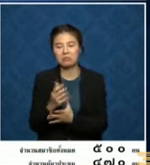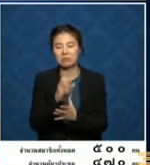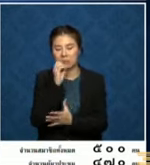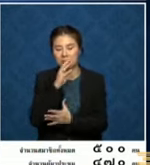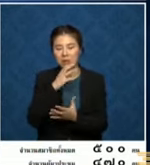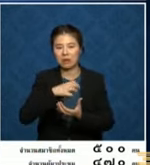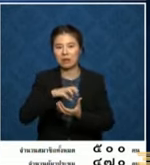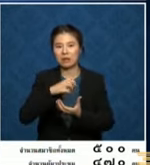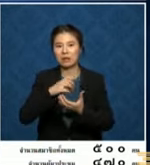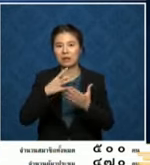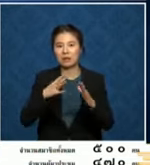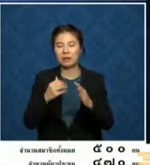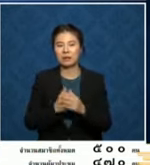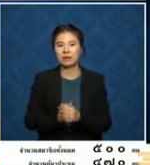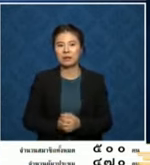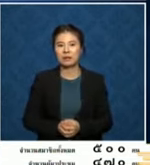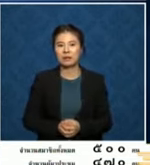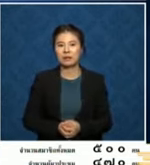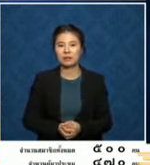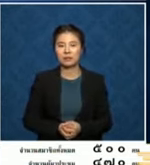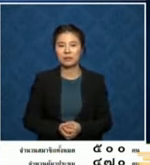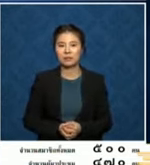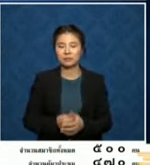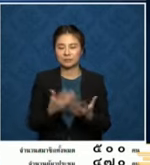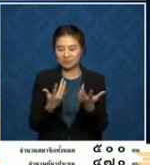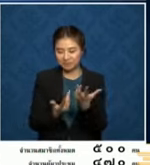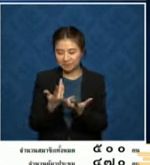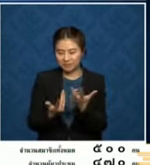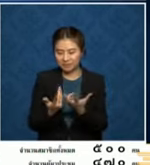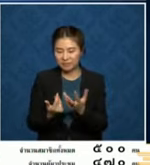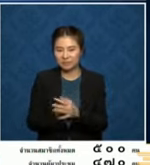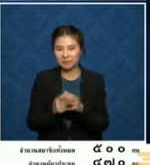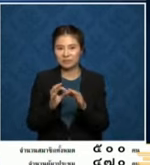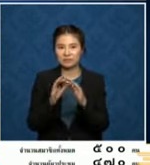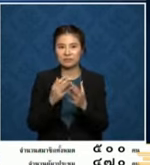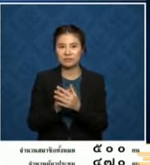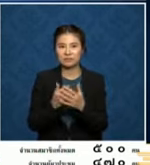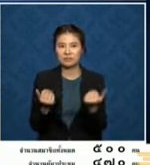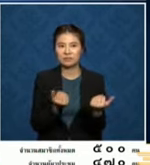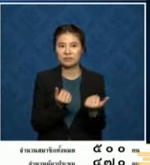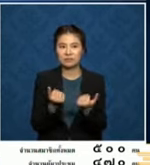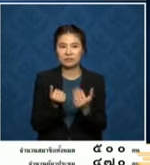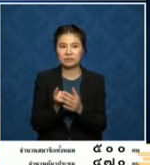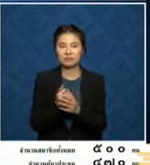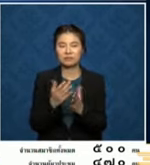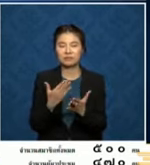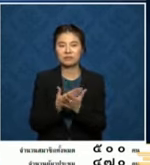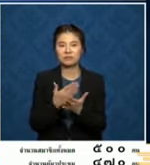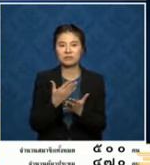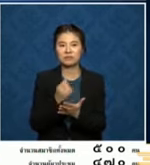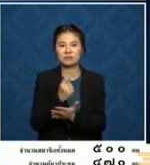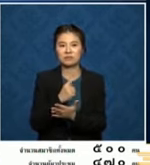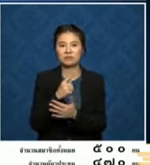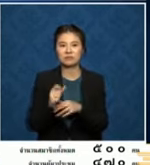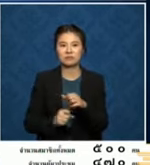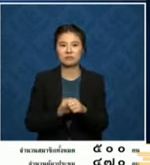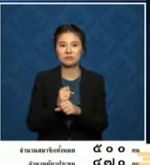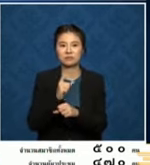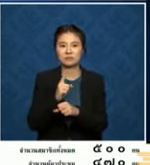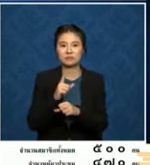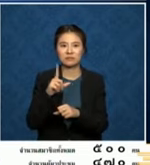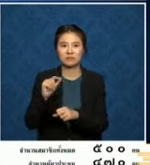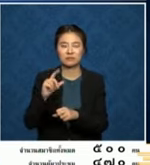ราะถ้าพูดตรงนั้นผมจะพูดว่าท่านได้เงินนะฮะสนับสนุนจากบุตรอีกปีละ20ล้านด้วยไม่ใช่ผมไม่รู้นะ